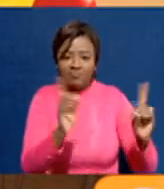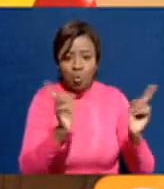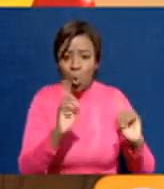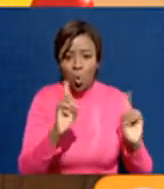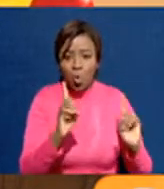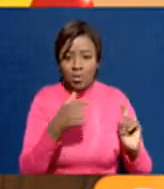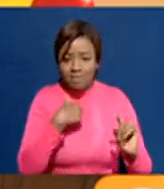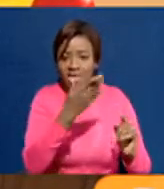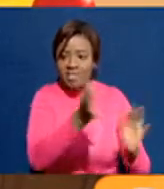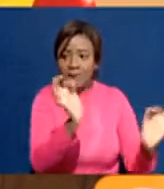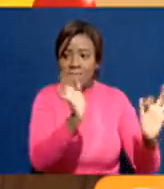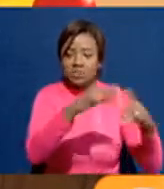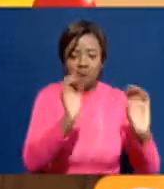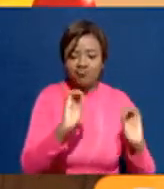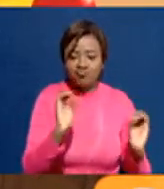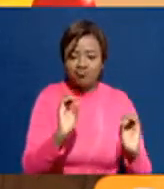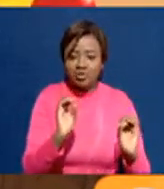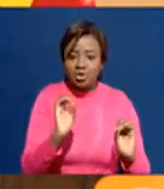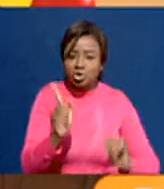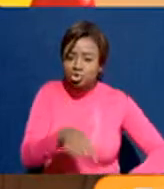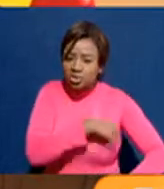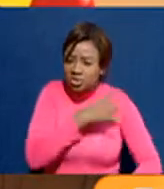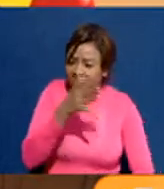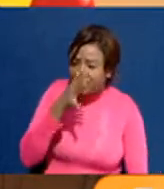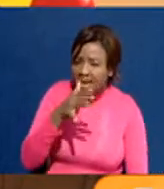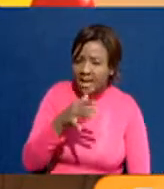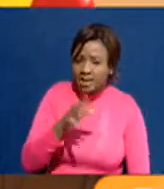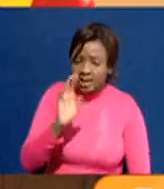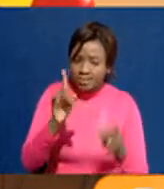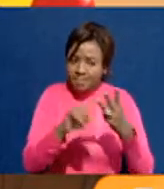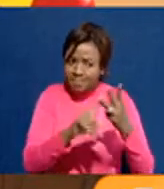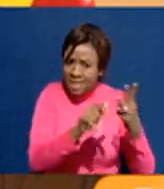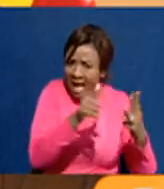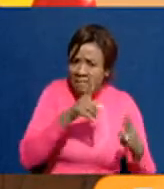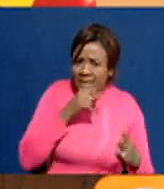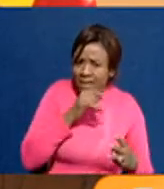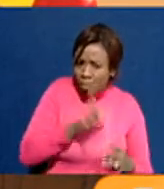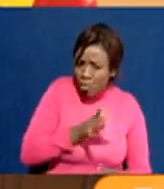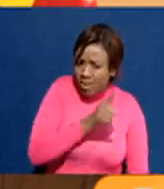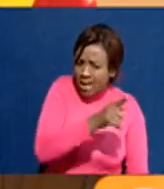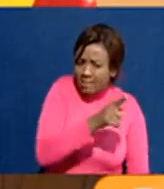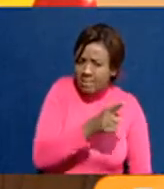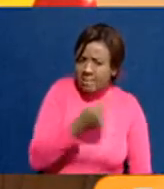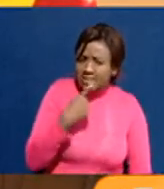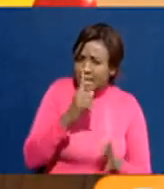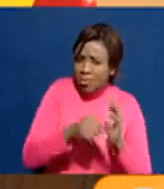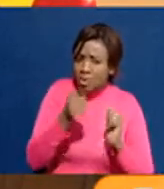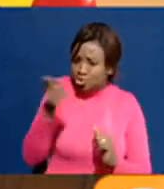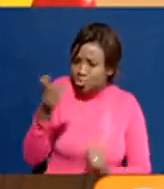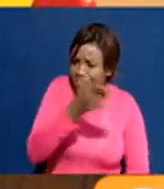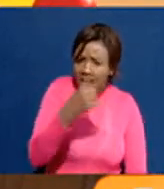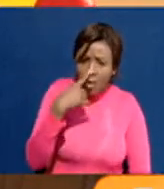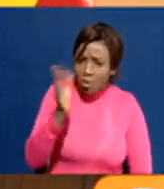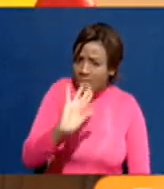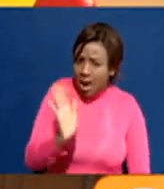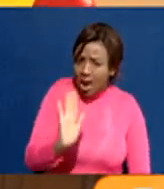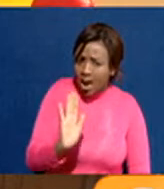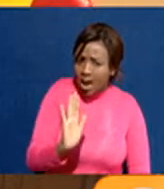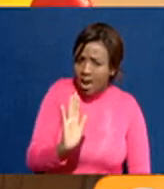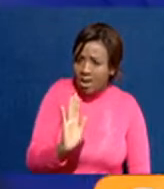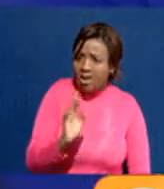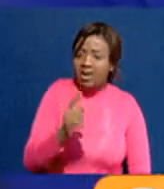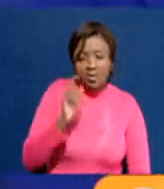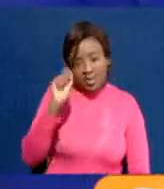alidanganya. Yeah. Kuna Teresa pia aliongea pale kwa boma, pia alidanganya. Alikuwa